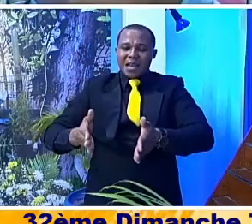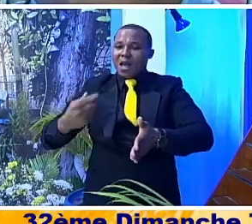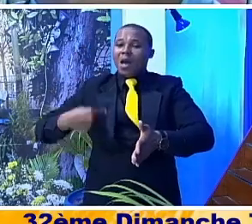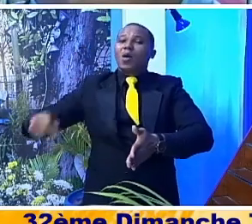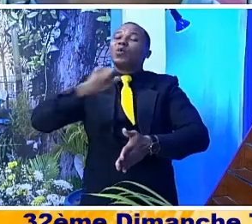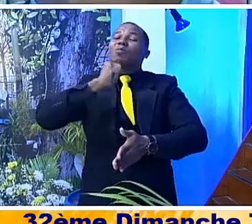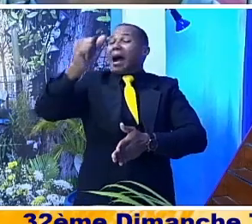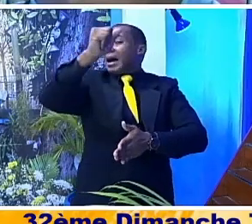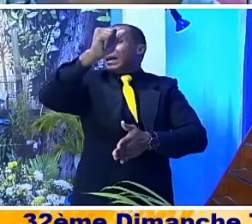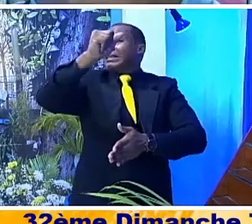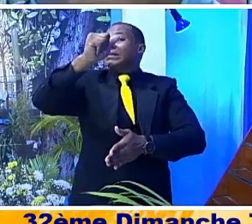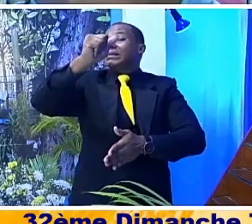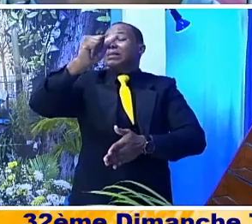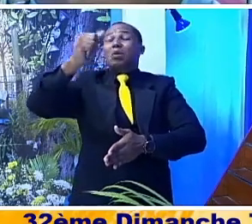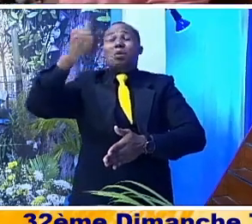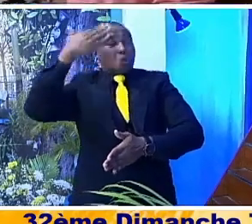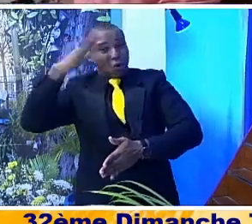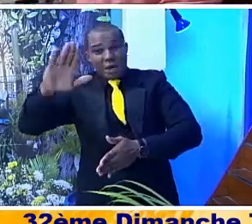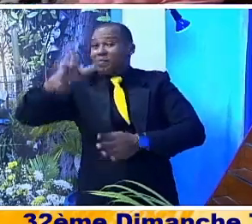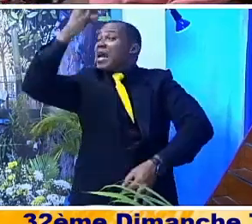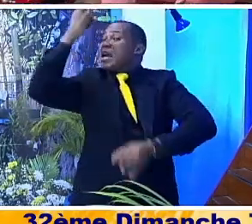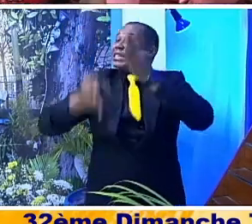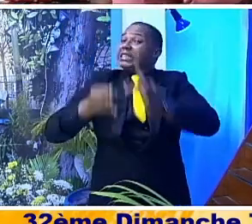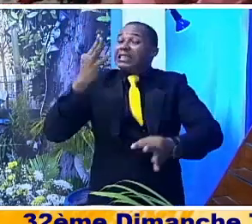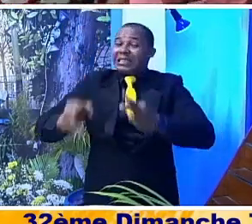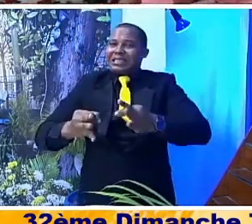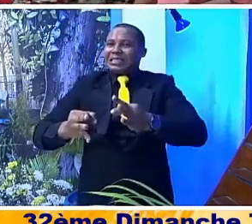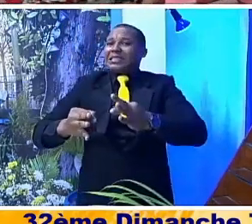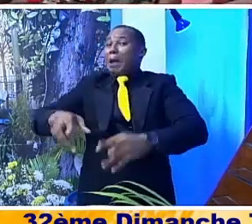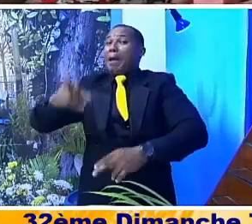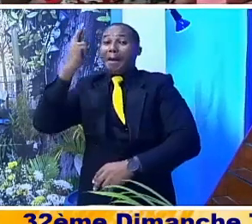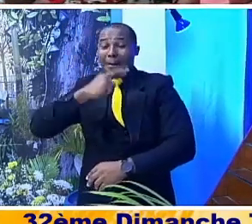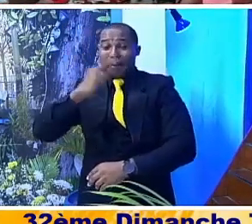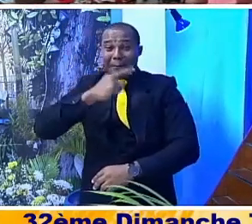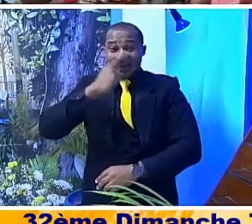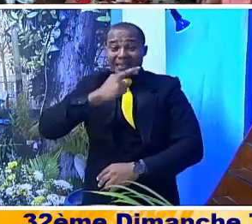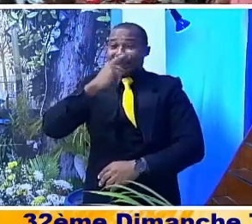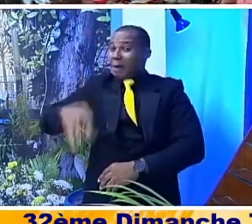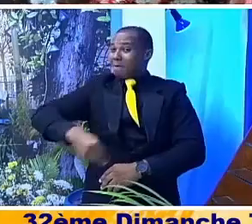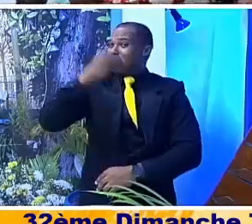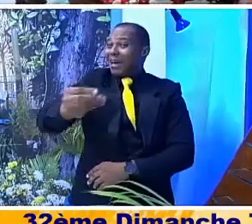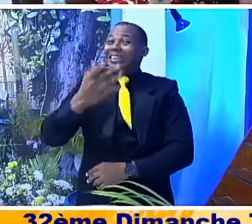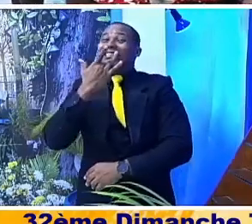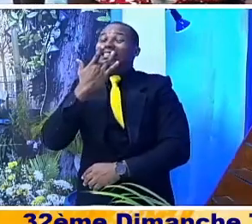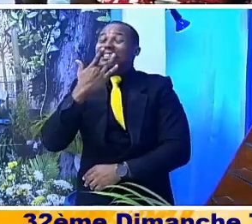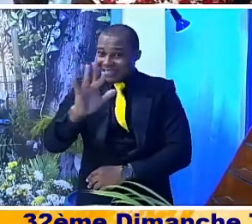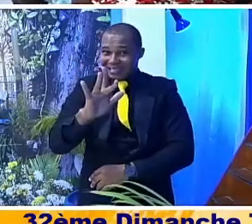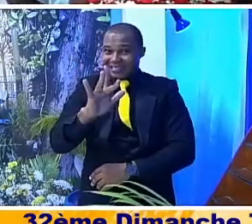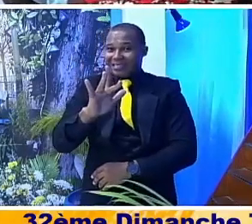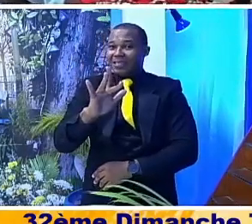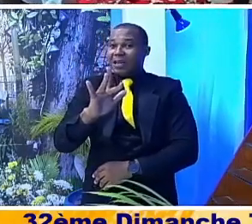même connaît si bandi a ba nou chance fin wèti fin d'année.